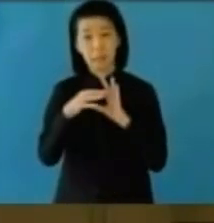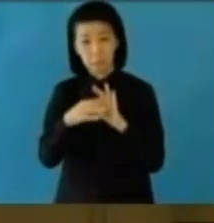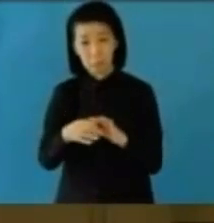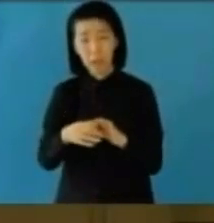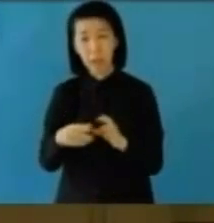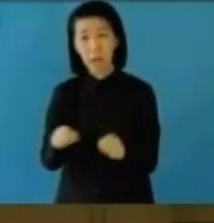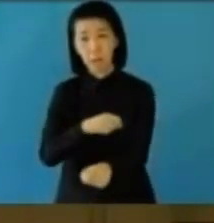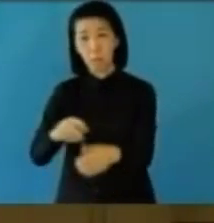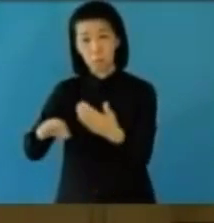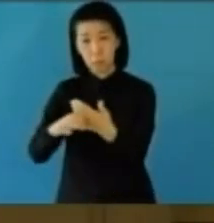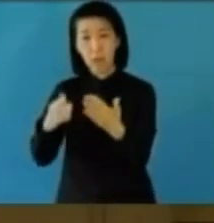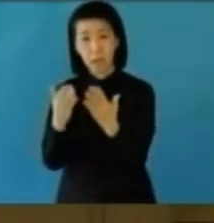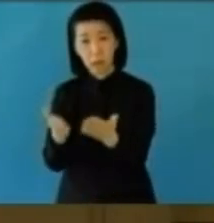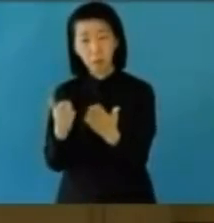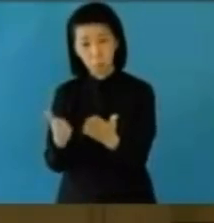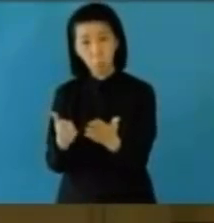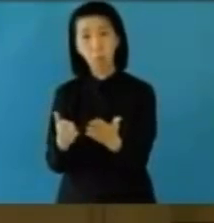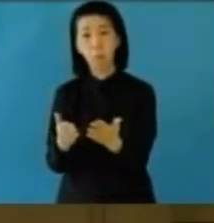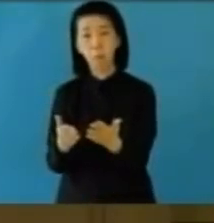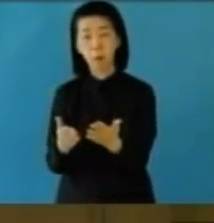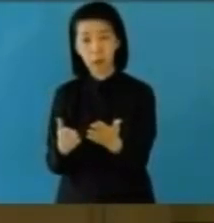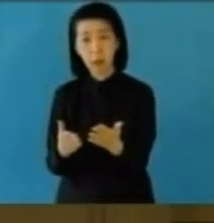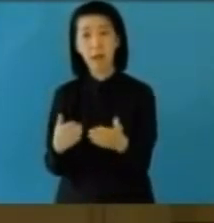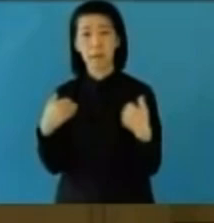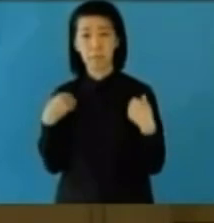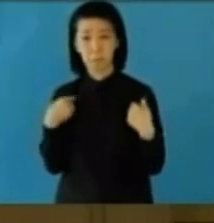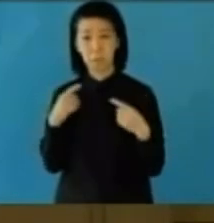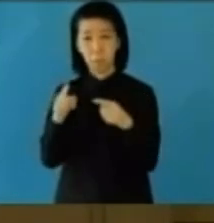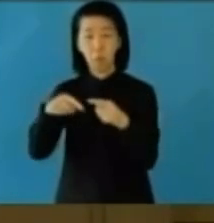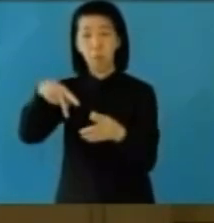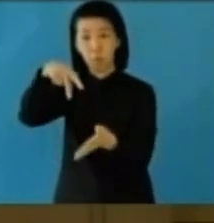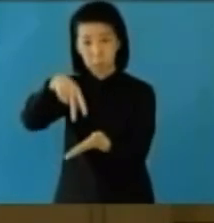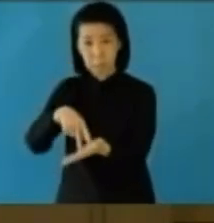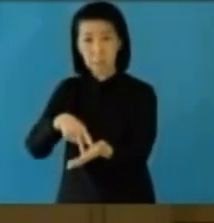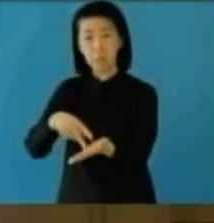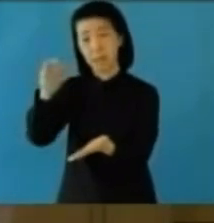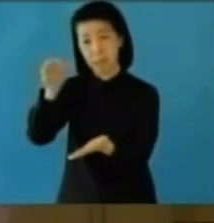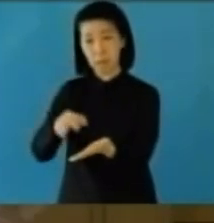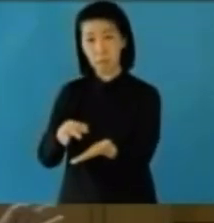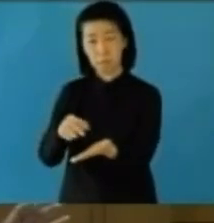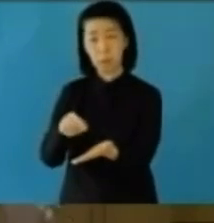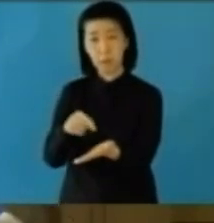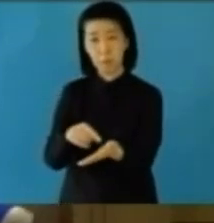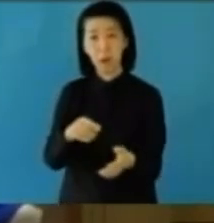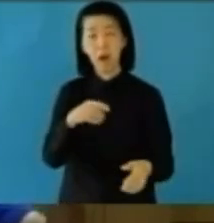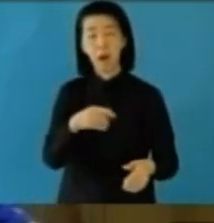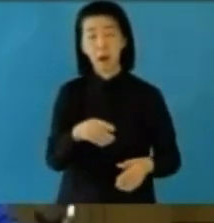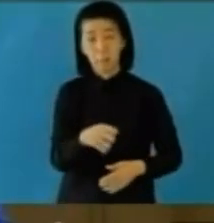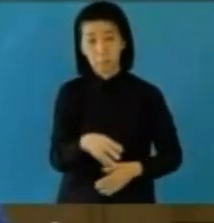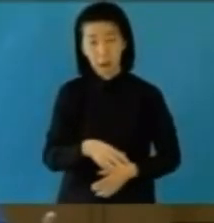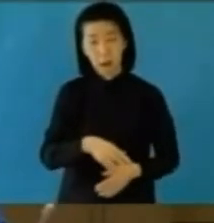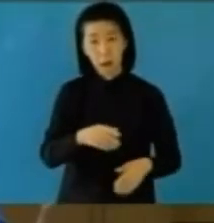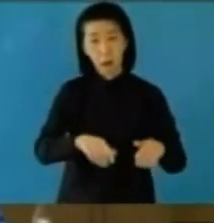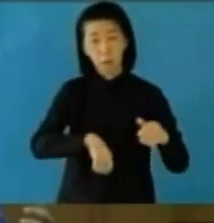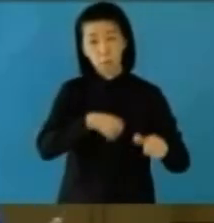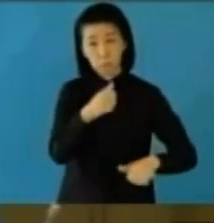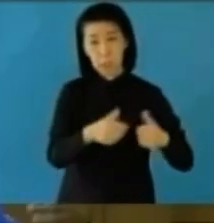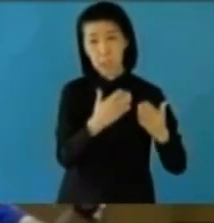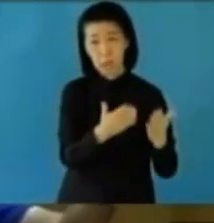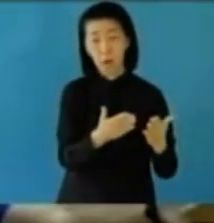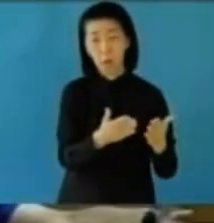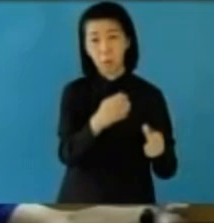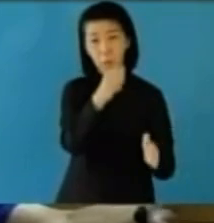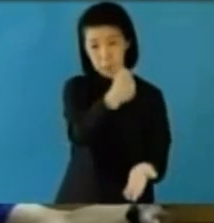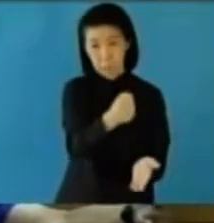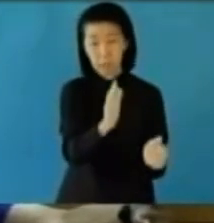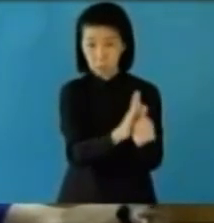公立ですから授業料気にしなくていいんですよ。だから私は不登校の特例校とかがこだわってるんですよ。フリースクールの財源が例えば補助して、また補助がな